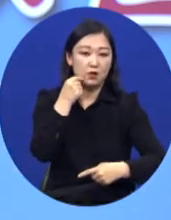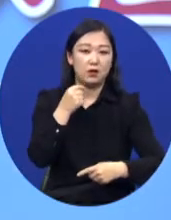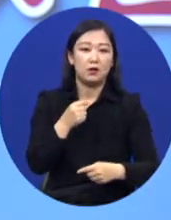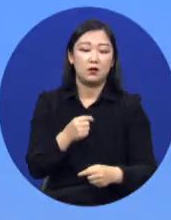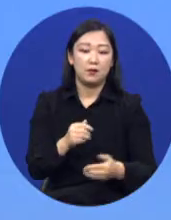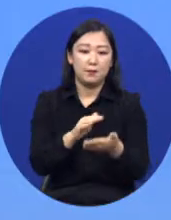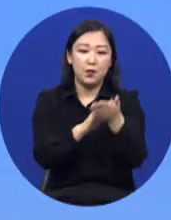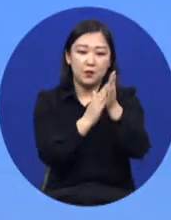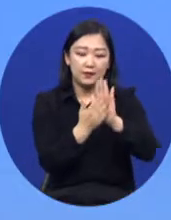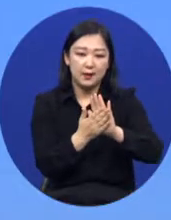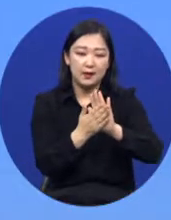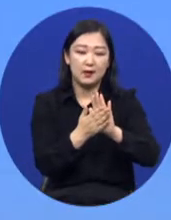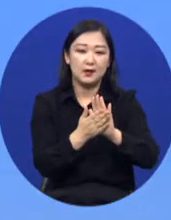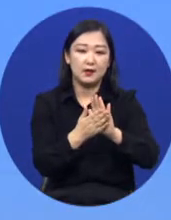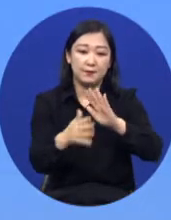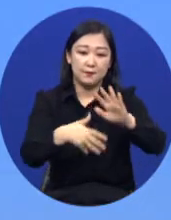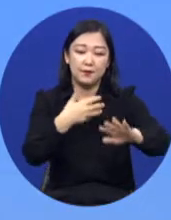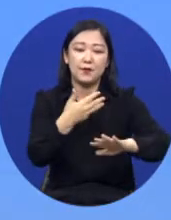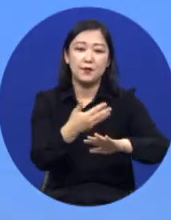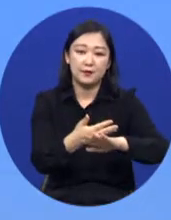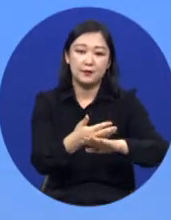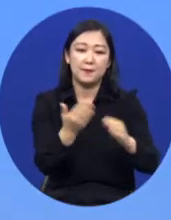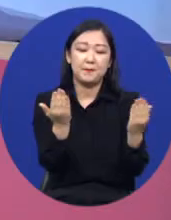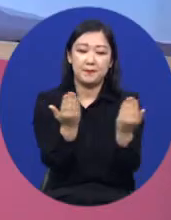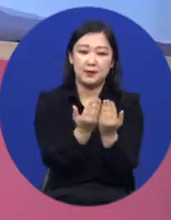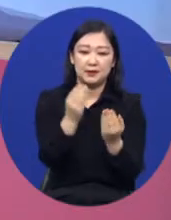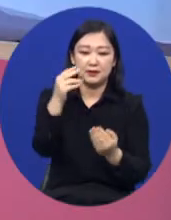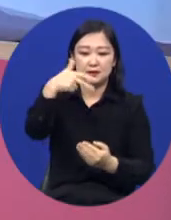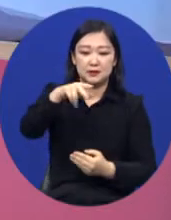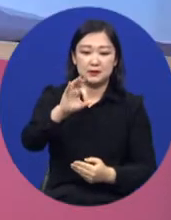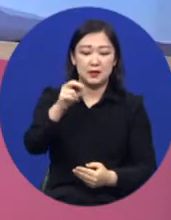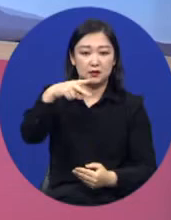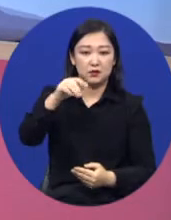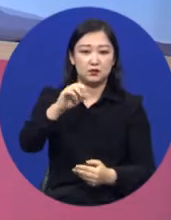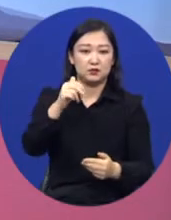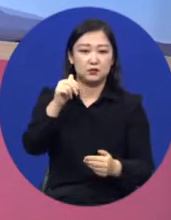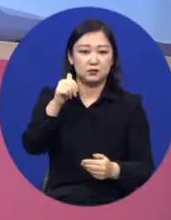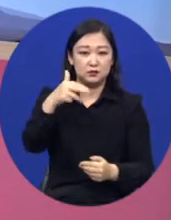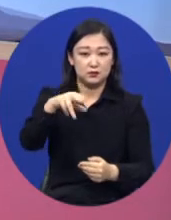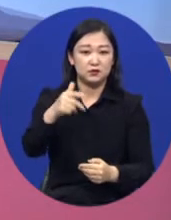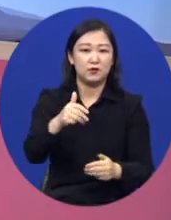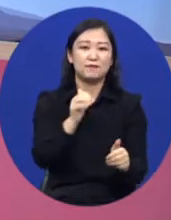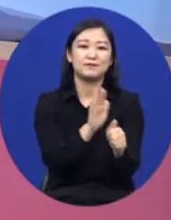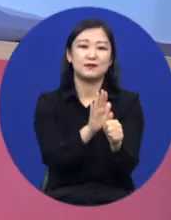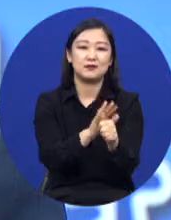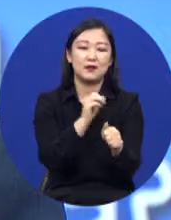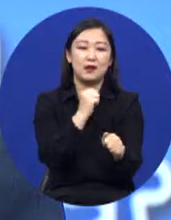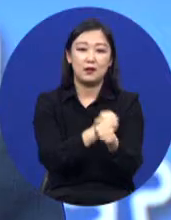변화의 시대정신에 부합하는 장성철 예비후보를 지지한다고 밝혔습니다.